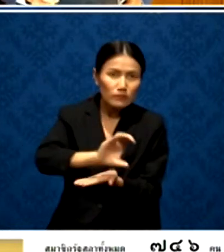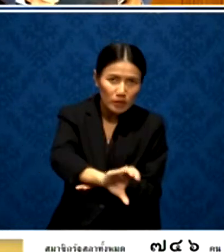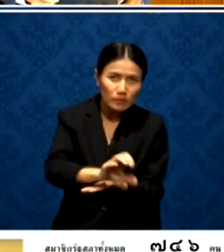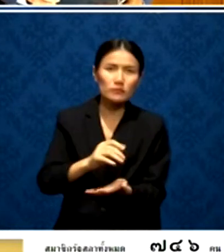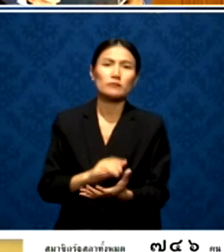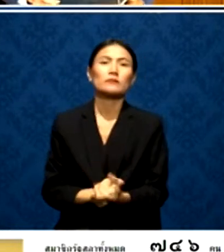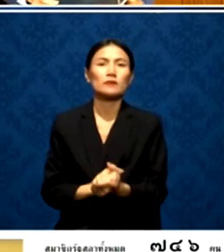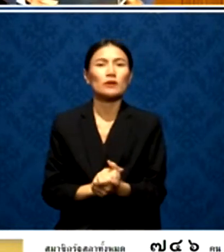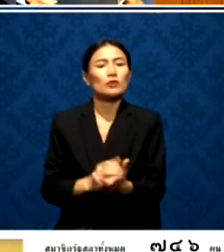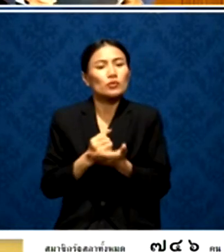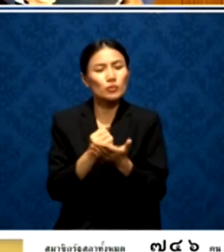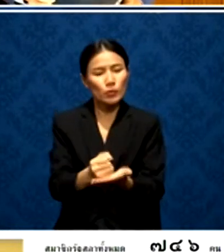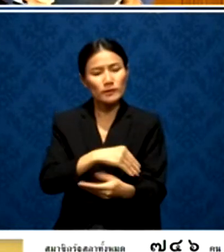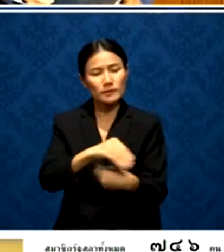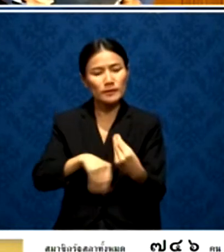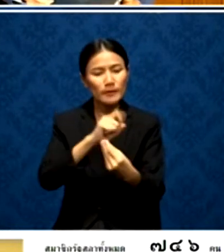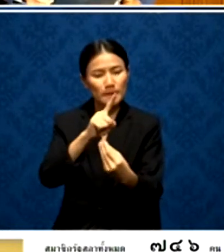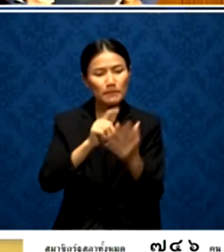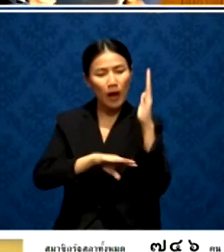ราอีกครั้ง